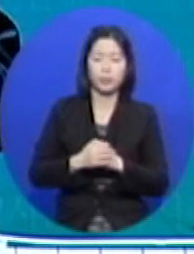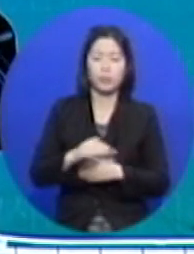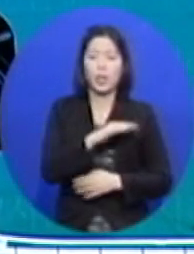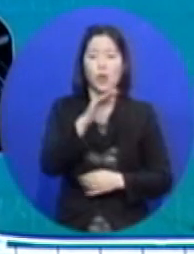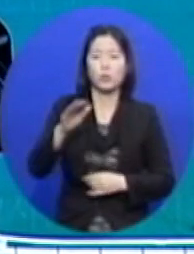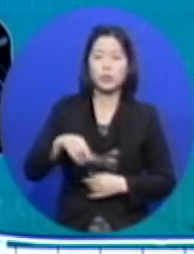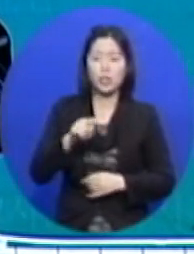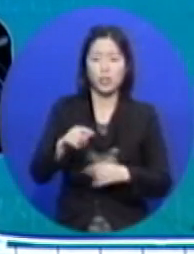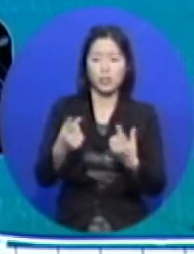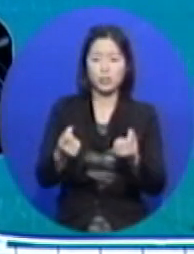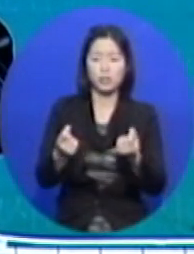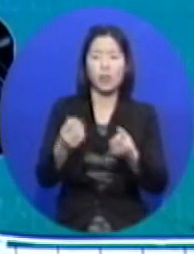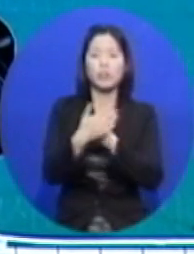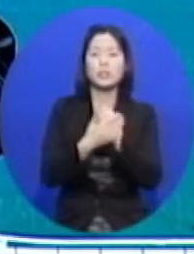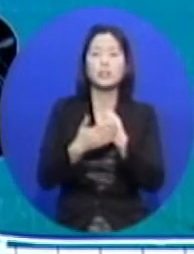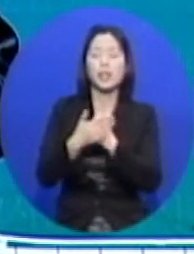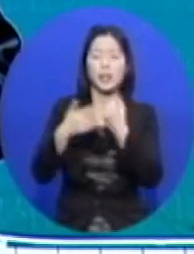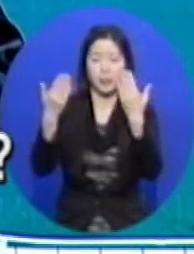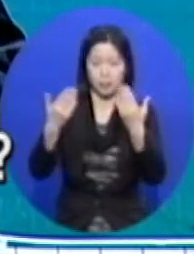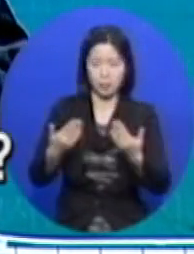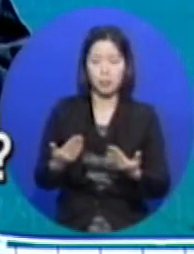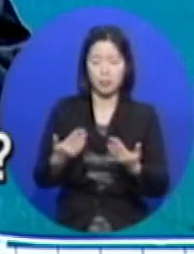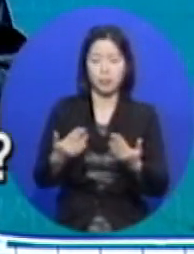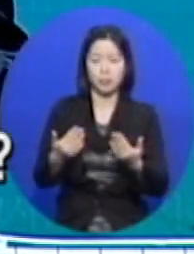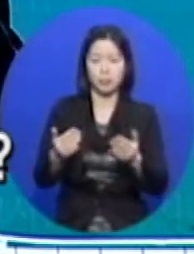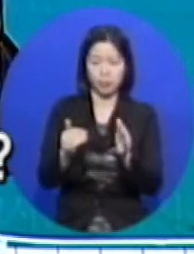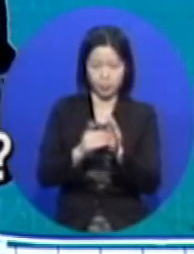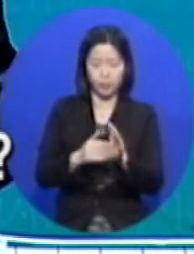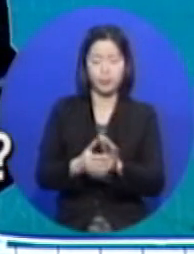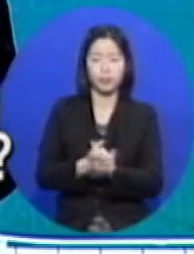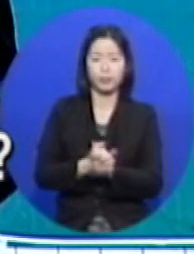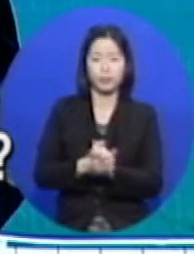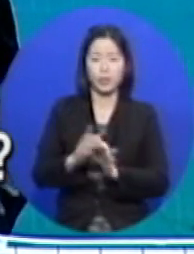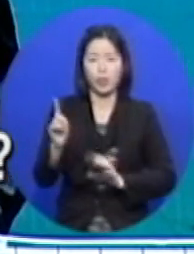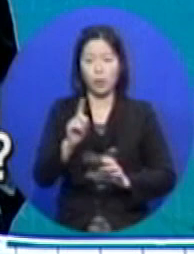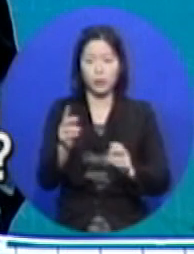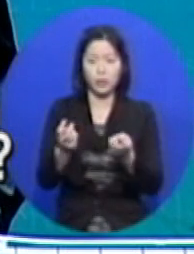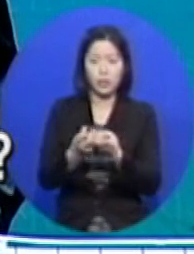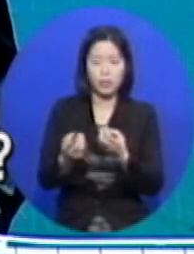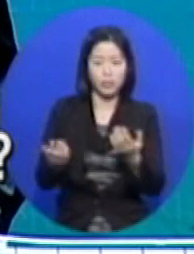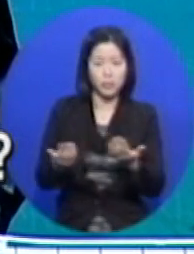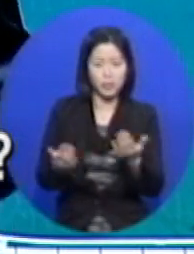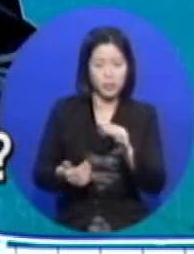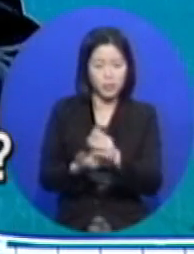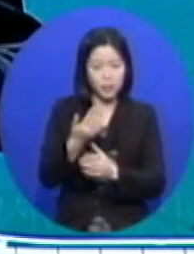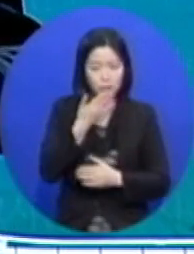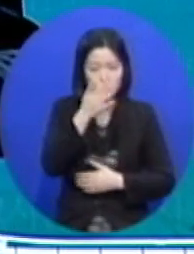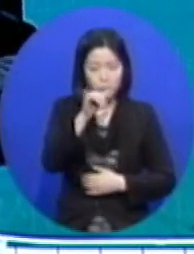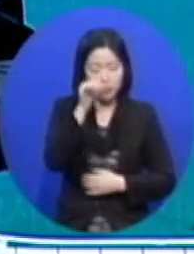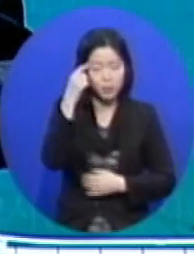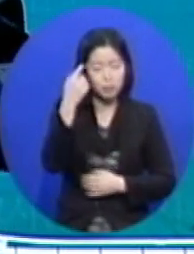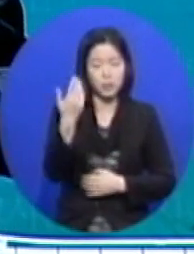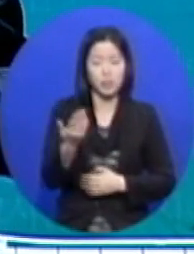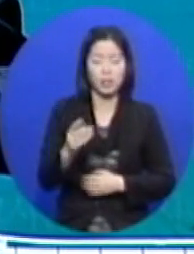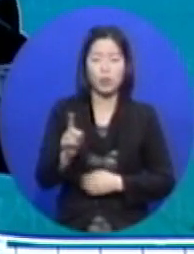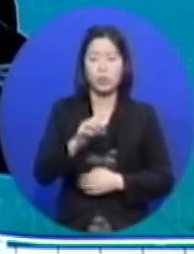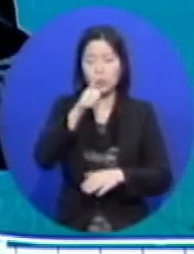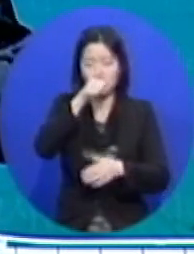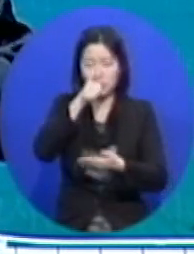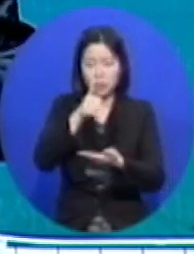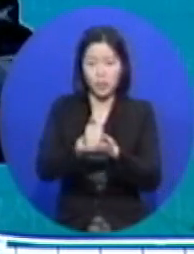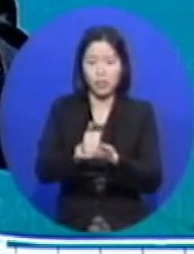우리가 그런 은혜를 받았어요 어떻게 이런 일이 일어날 수 있겠어요 우리의 죄가 어떻게 그렇게